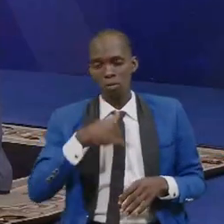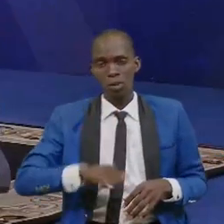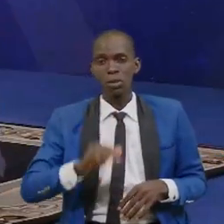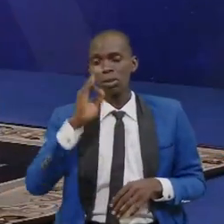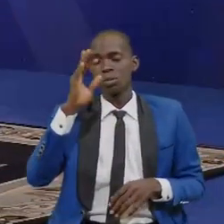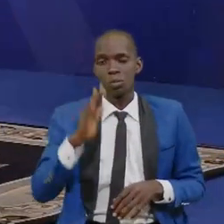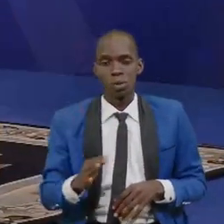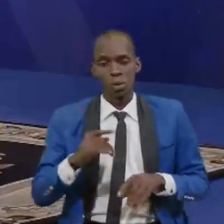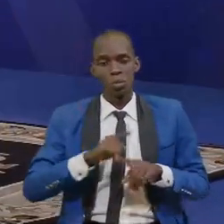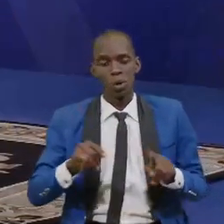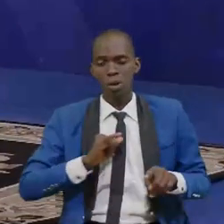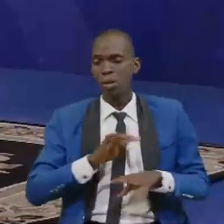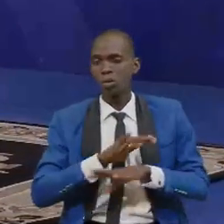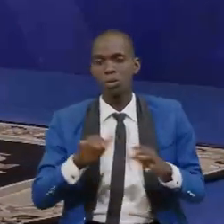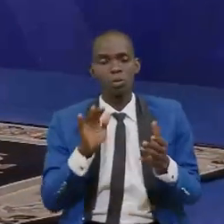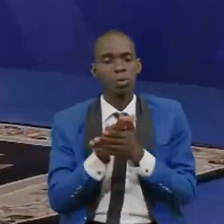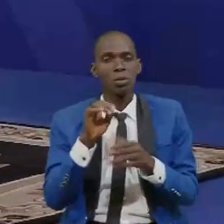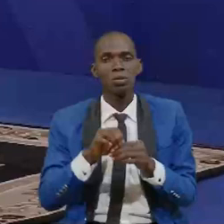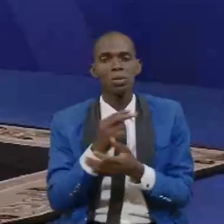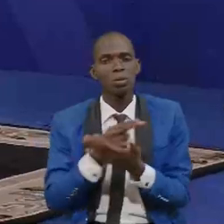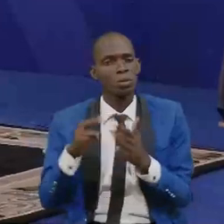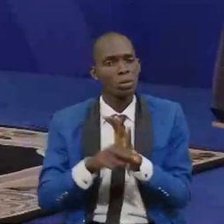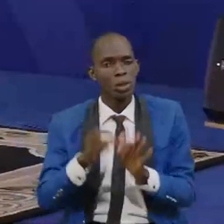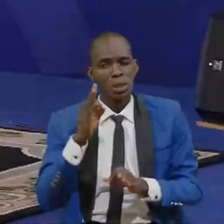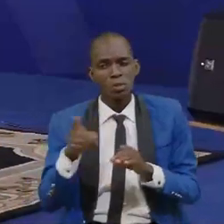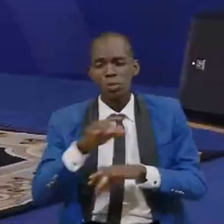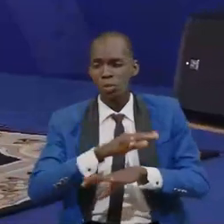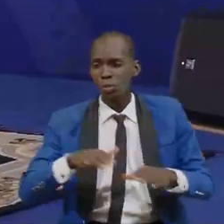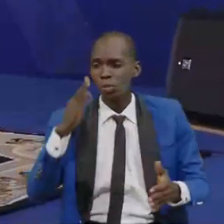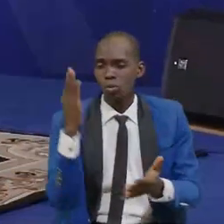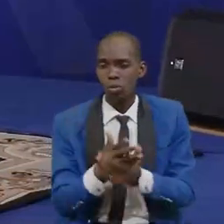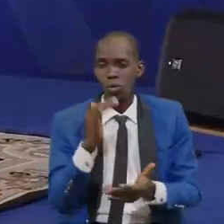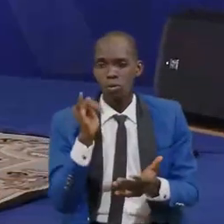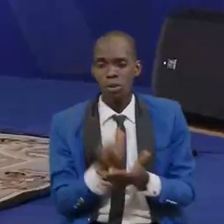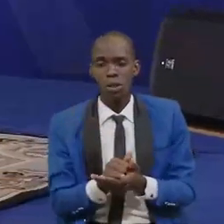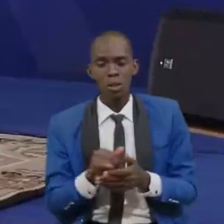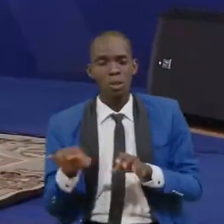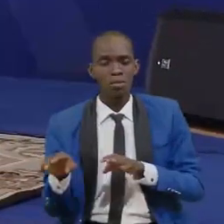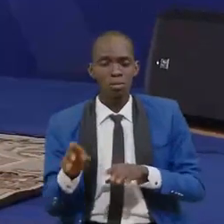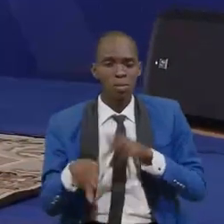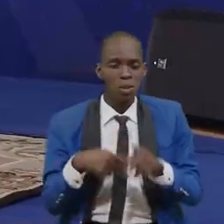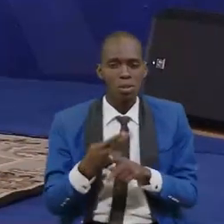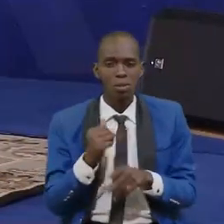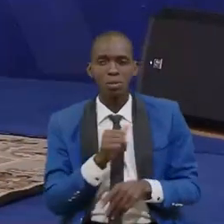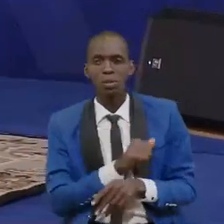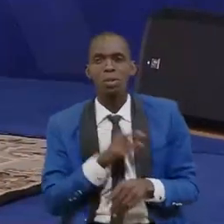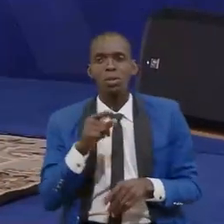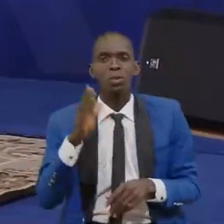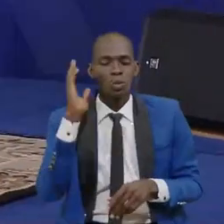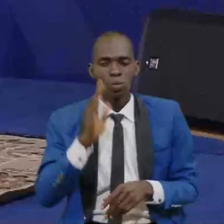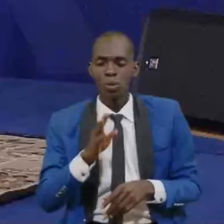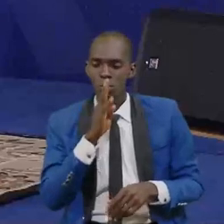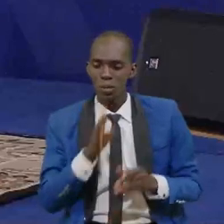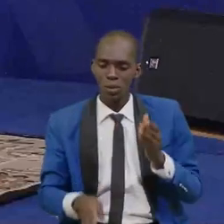en la sainteté. Si tu ne quittes pas dans cette condition, tu seras renvoyé